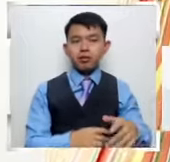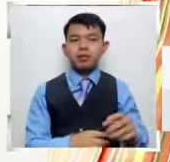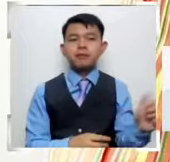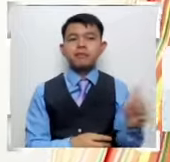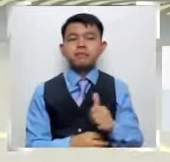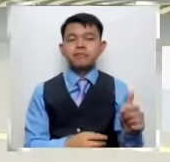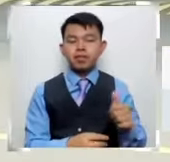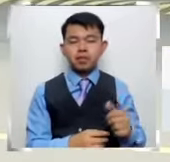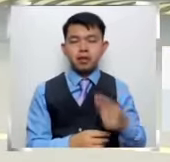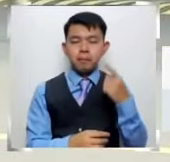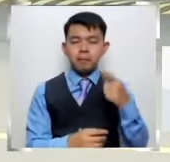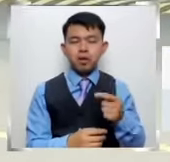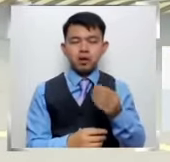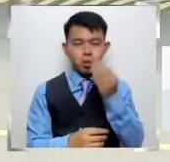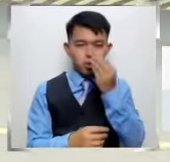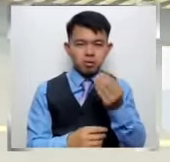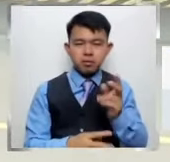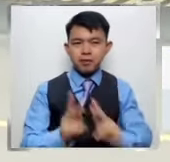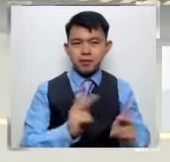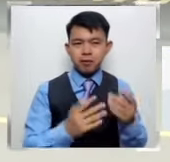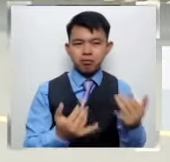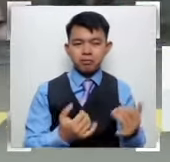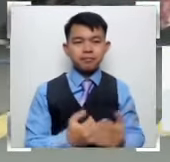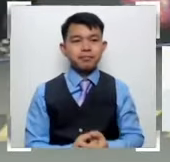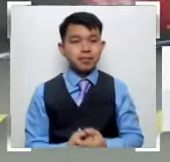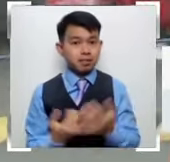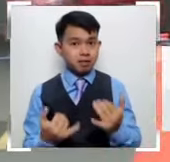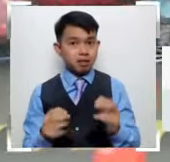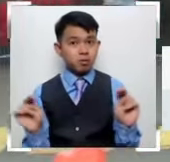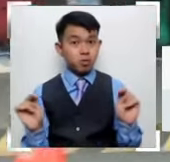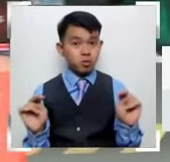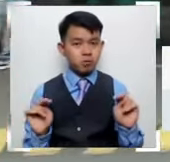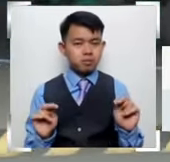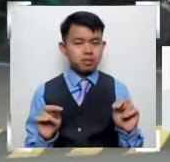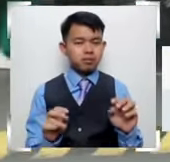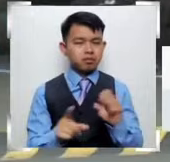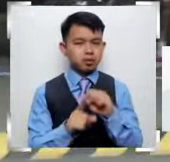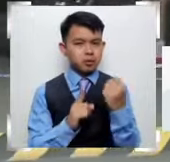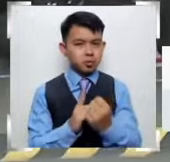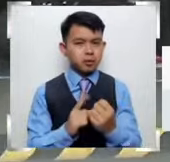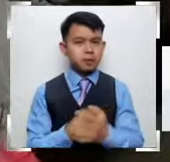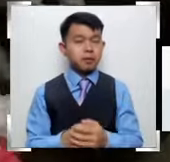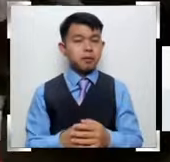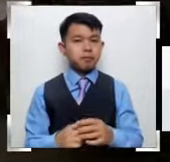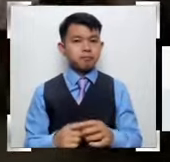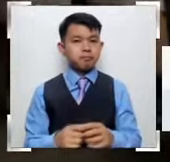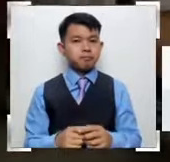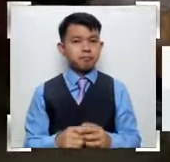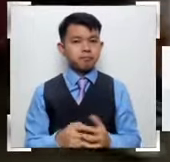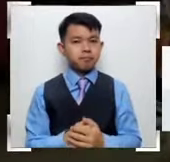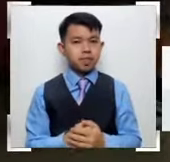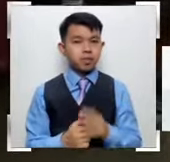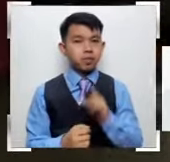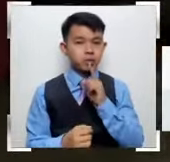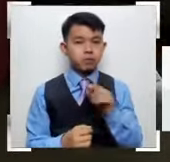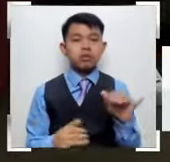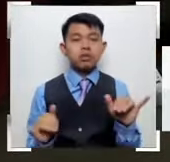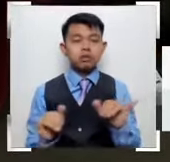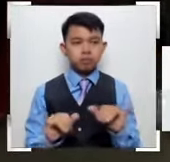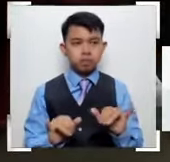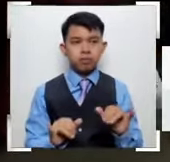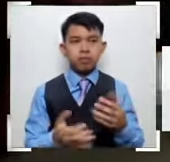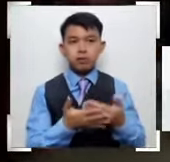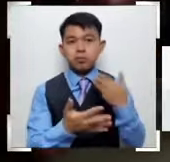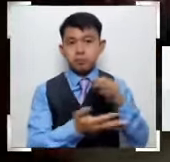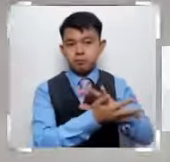Semana Santa. Sa ngayon, normal pa ang sitwasyon, bagamat bumalik na raw sa pre-pandemic levels ang dami ng pasahero ayon sa Philippine Ports Authority